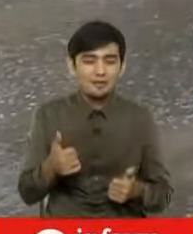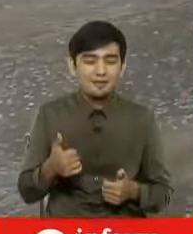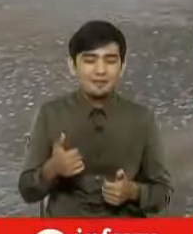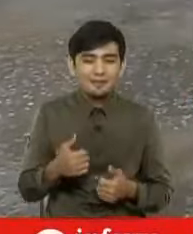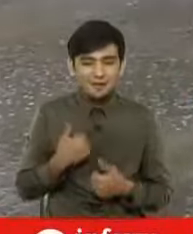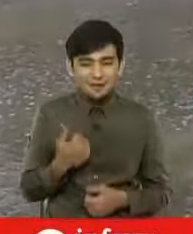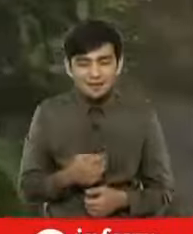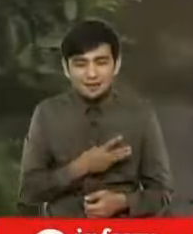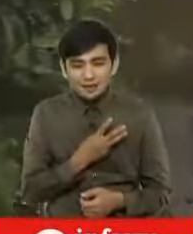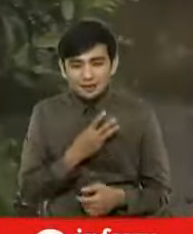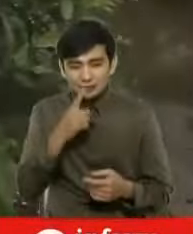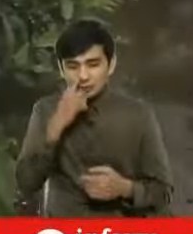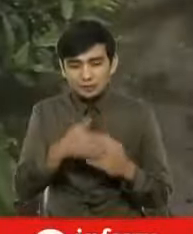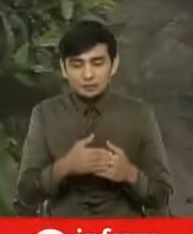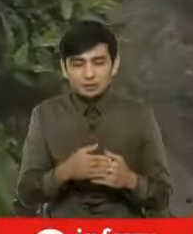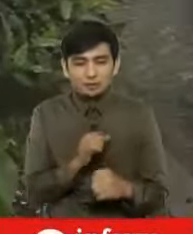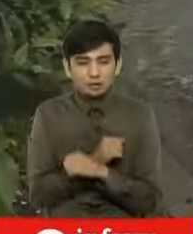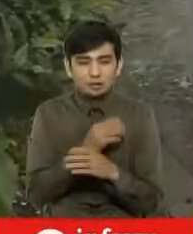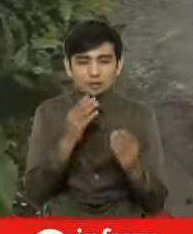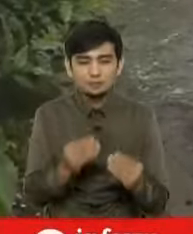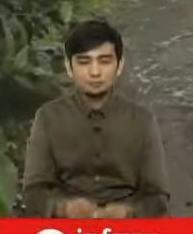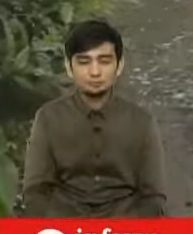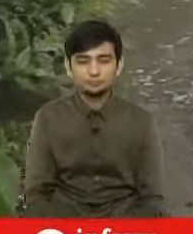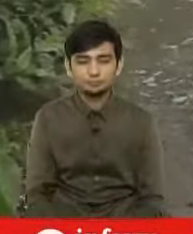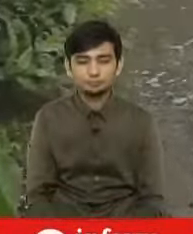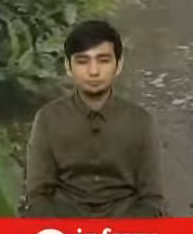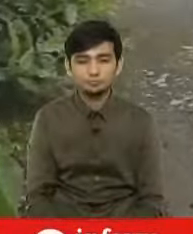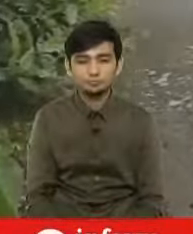на предстоящие выходные дни. Эльмира Ержанова, Азамат Купегенов, Информбюро, Актобе.